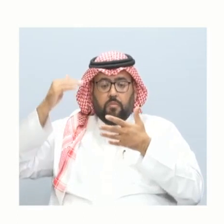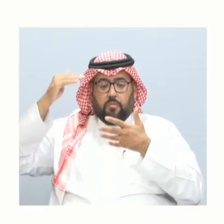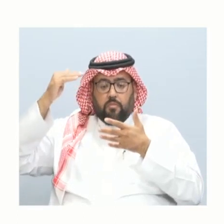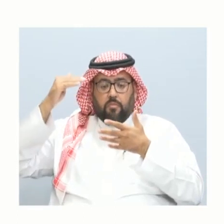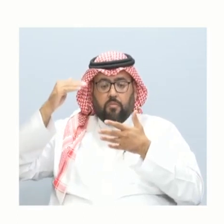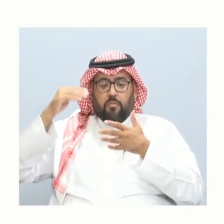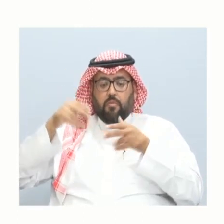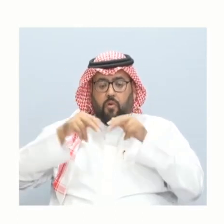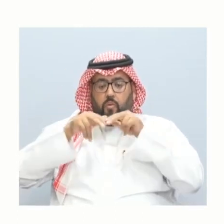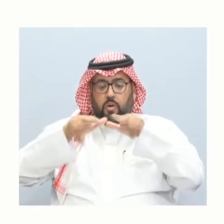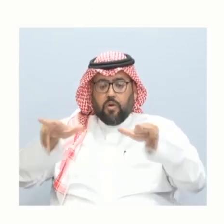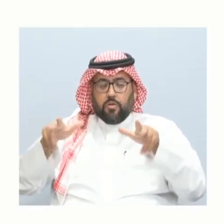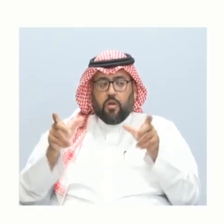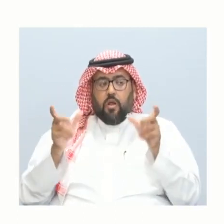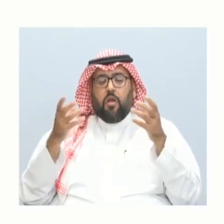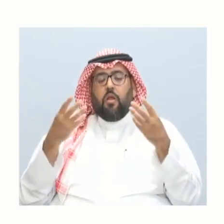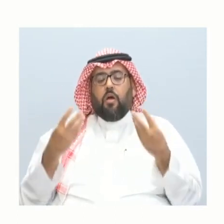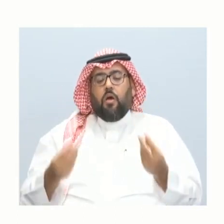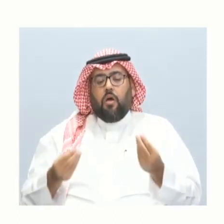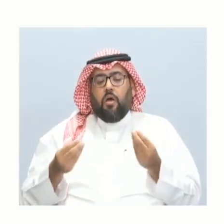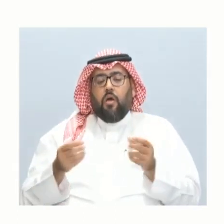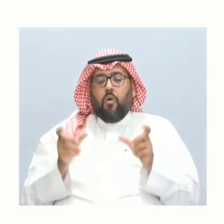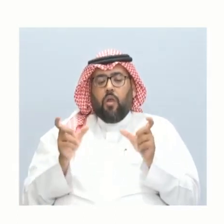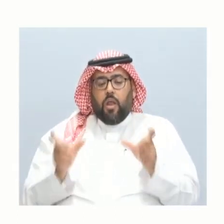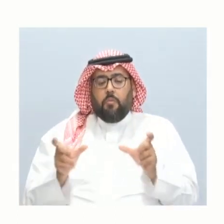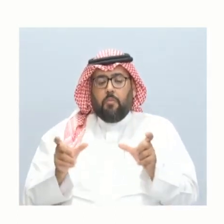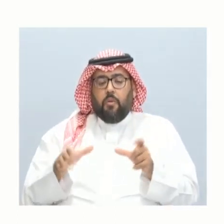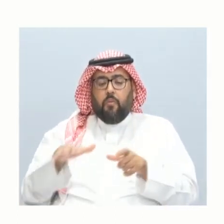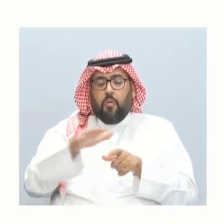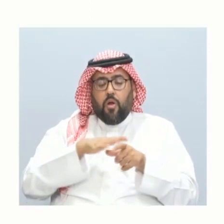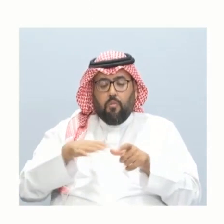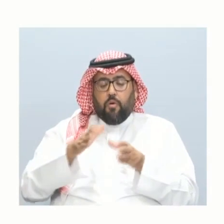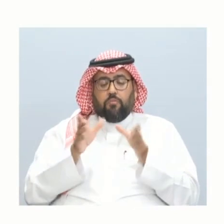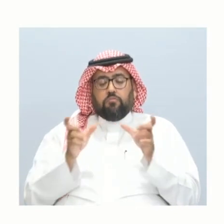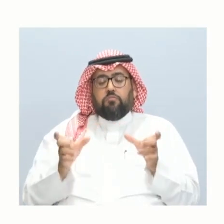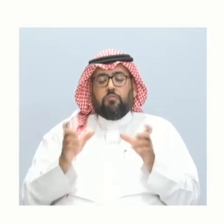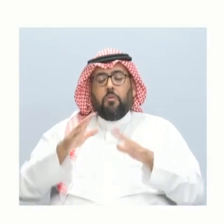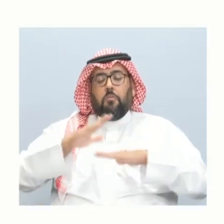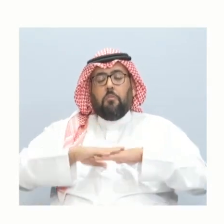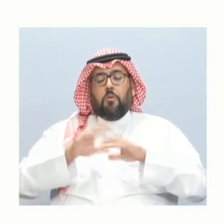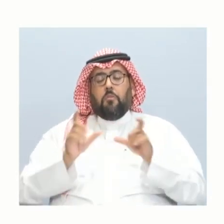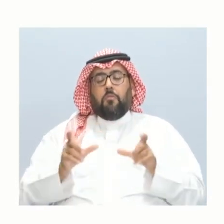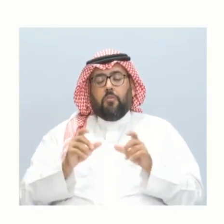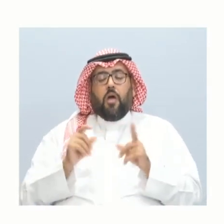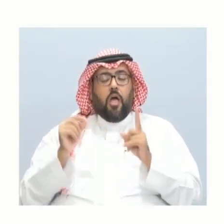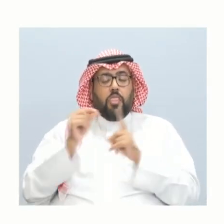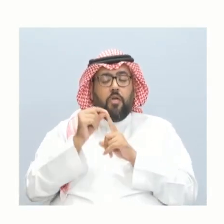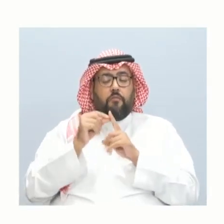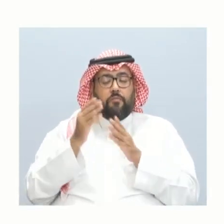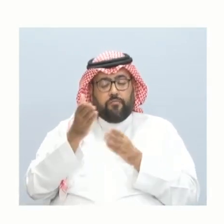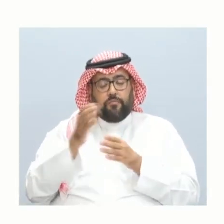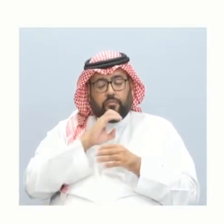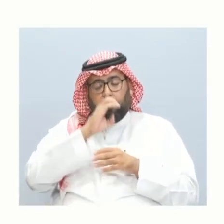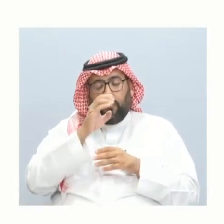المملكه ونشر الرخاء والامن في ربوعها اذا الاجابه تكون بهذه